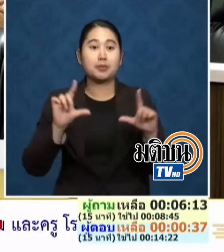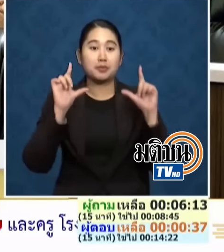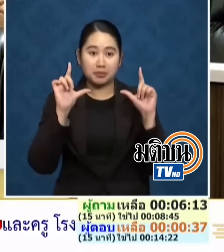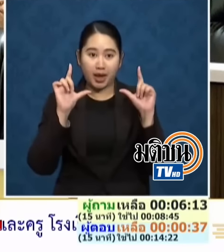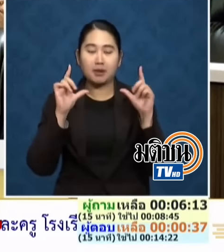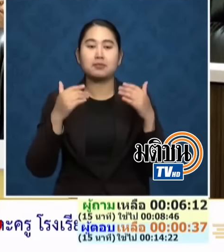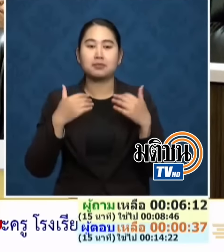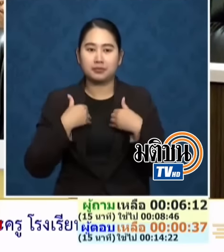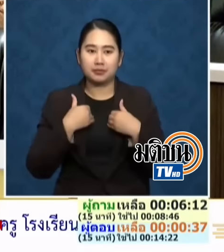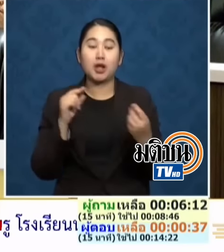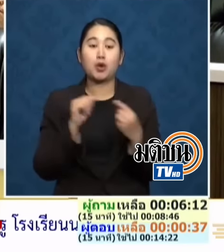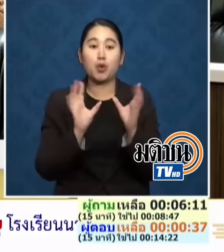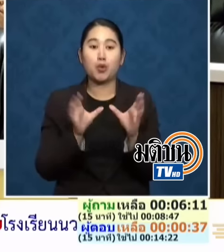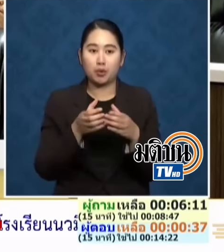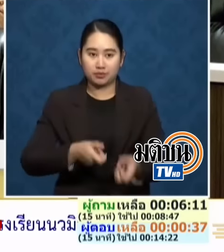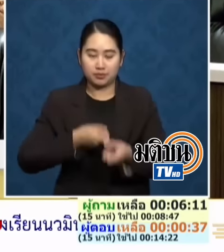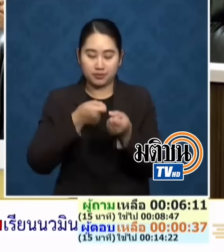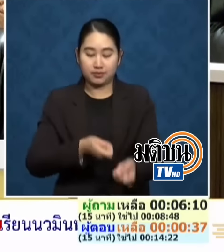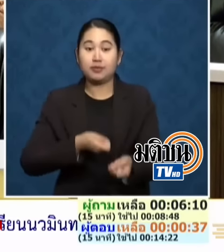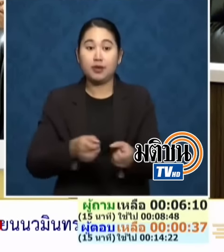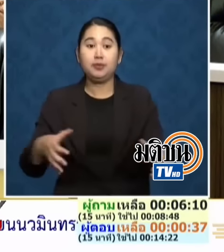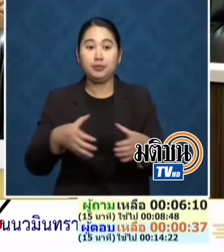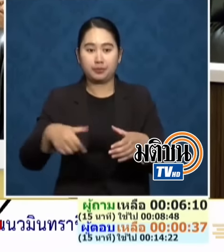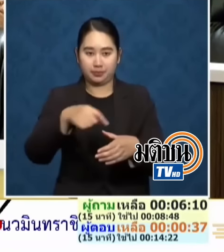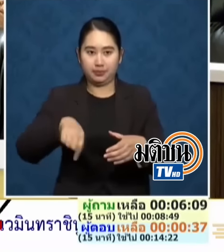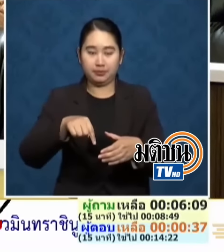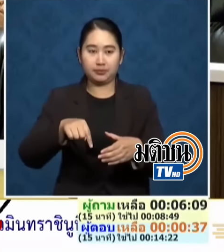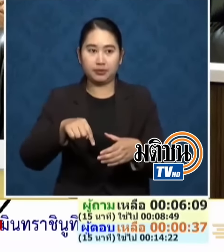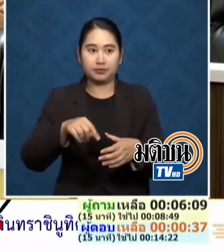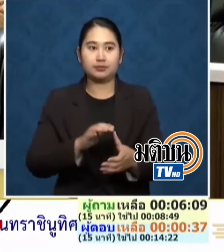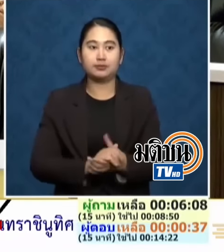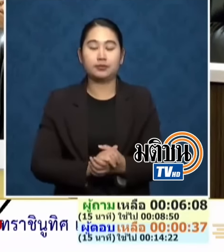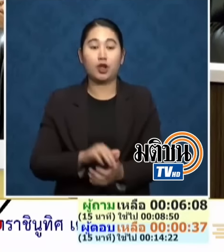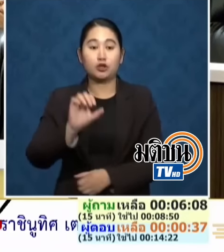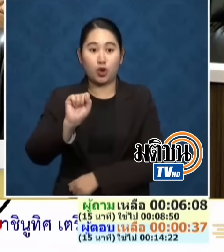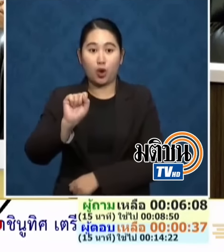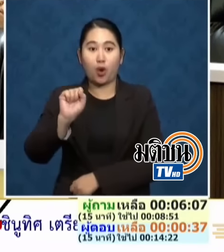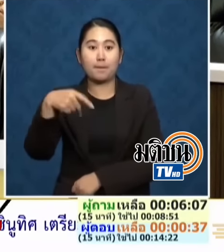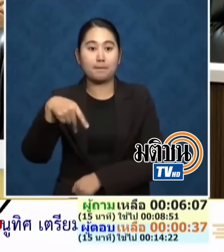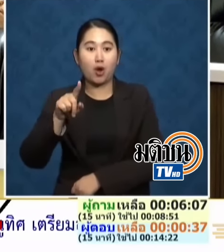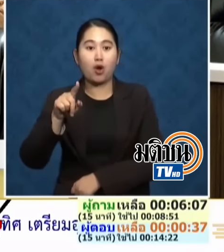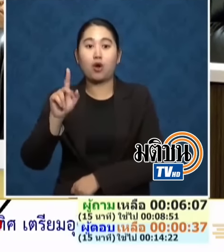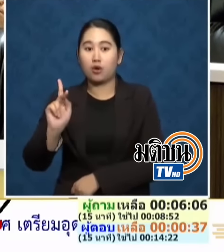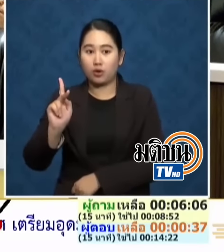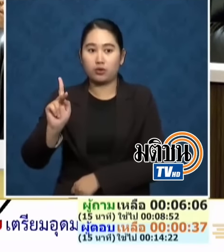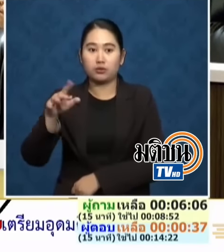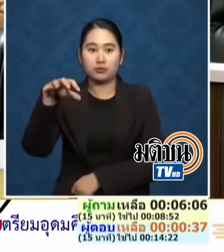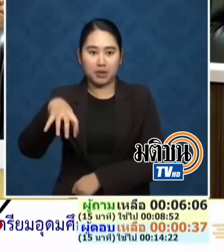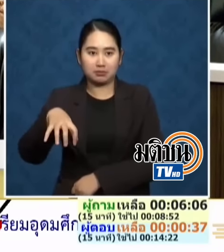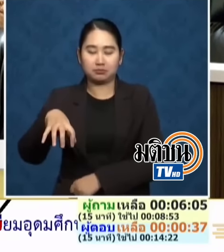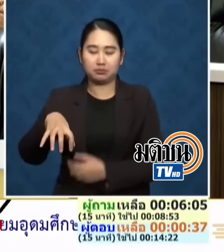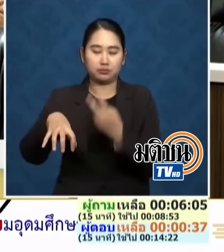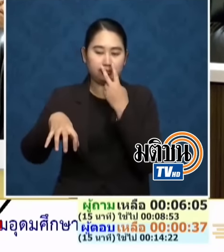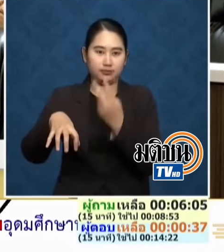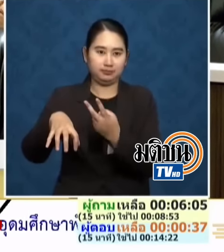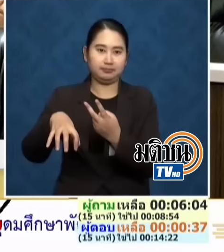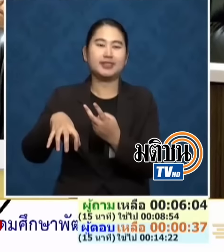รชาชนต่พี่น้องเกษตกรซึ่งสำนงงานปฏิรูปที่ดเพื่อการเกษตกรรมถ้ามองในก